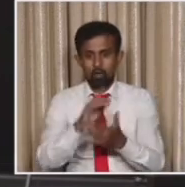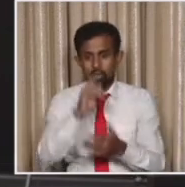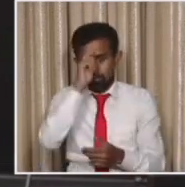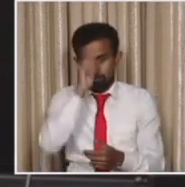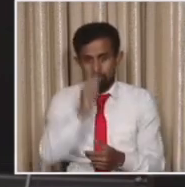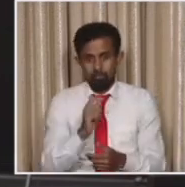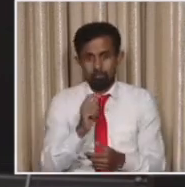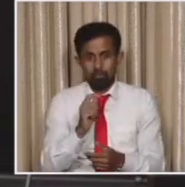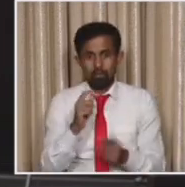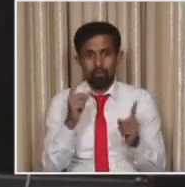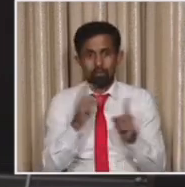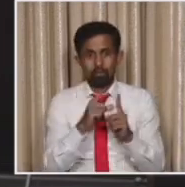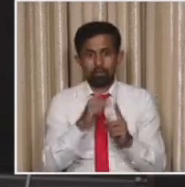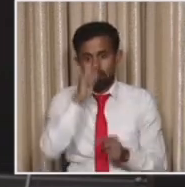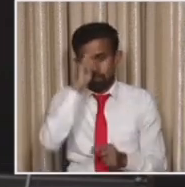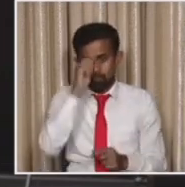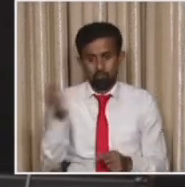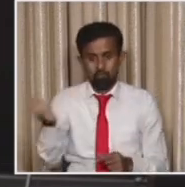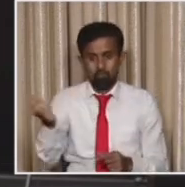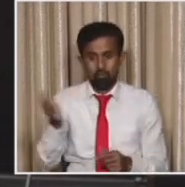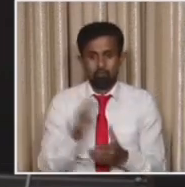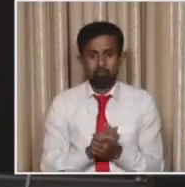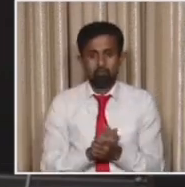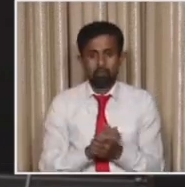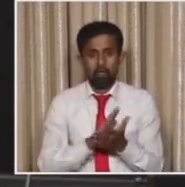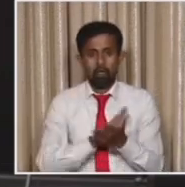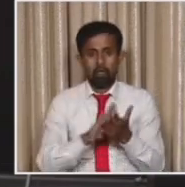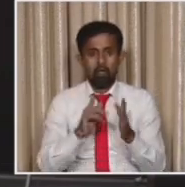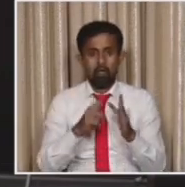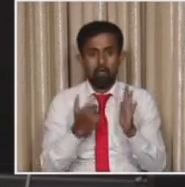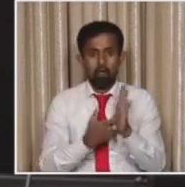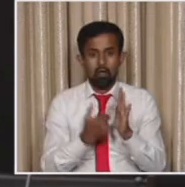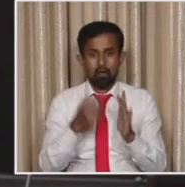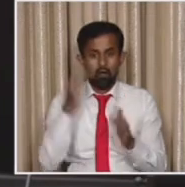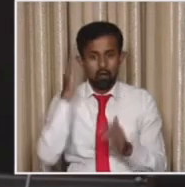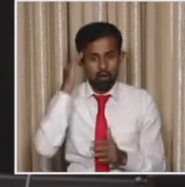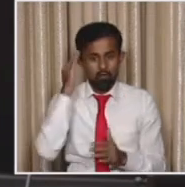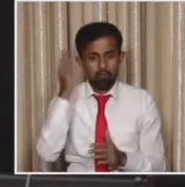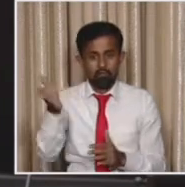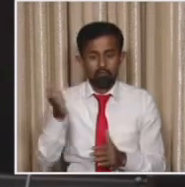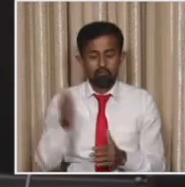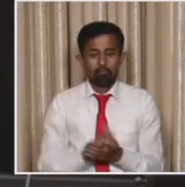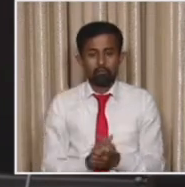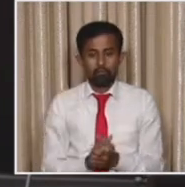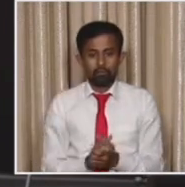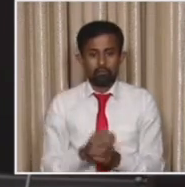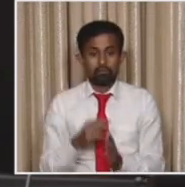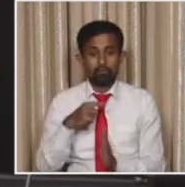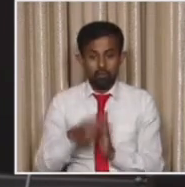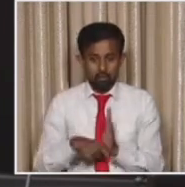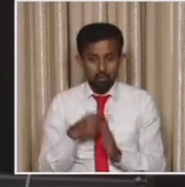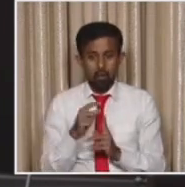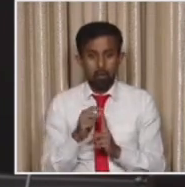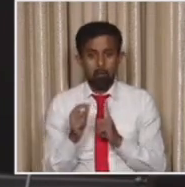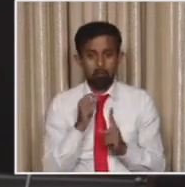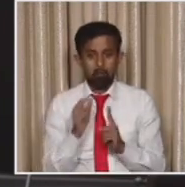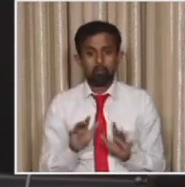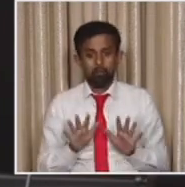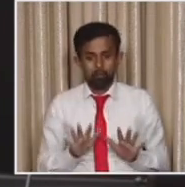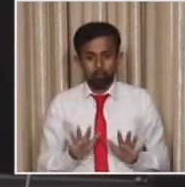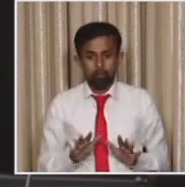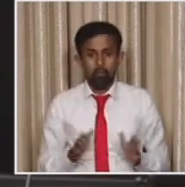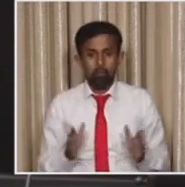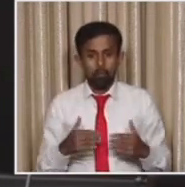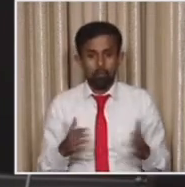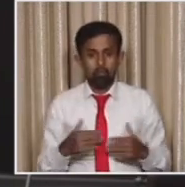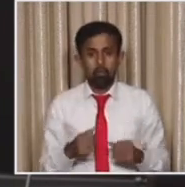මැතිතුමා, දයාසිරි ජයසේකර මැතිතුමා, හරිණි අමරසූරිය මණ්ඩතුමිය මේ ලංකාවේ පාර්ලිමේන්තුවේ ඉඳගෙන අපි තවමත්